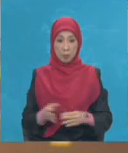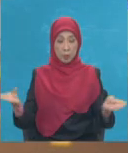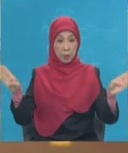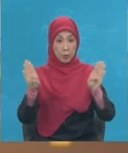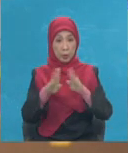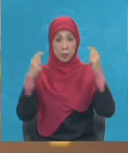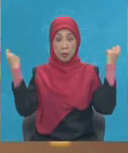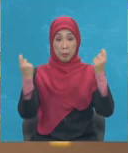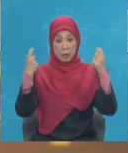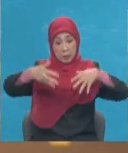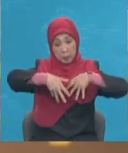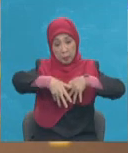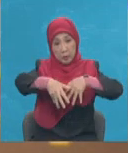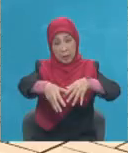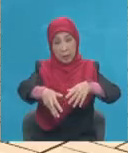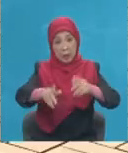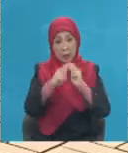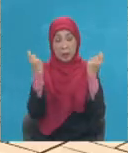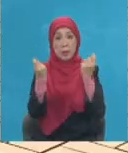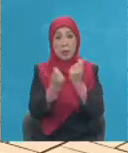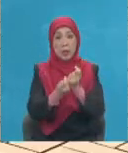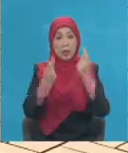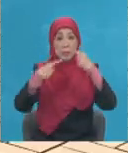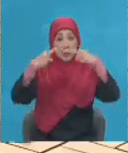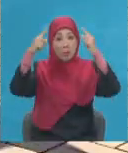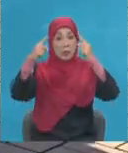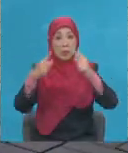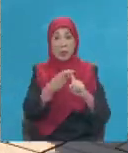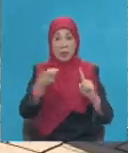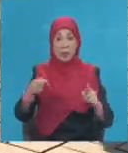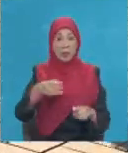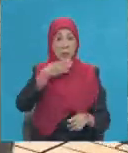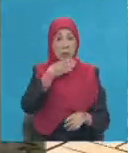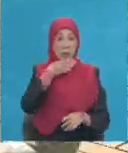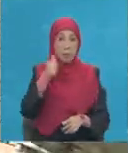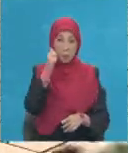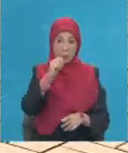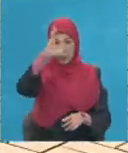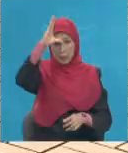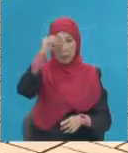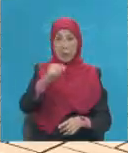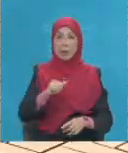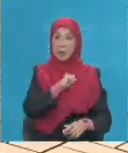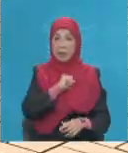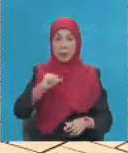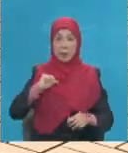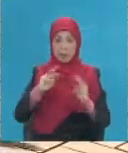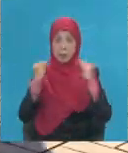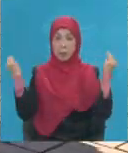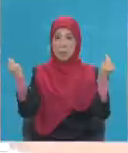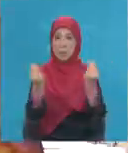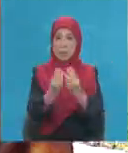Menutup tirai perbarisan, pasukan cemerlang terdiri daripada belia, belia wanis dan ahli masyarakat